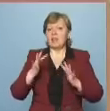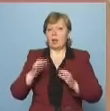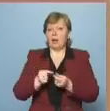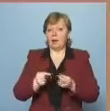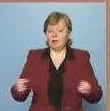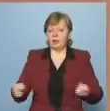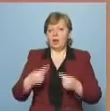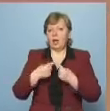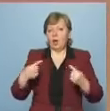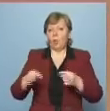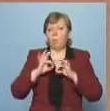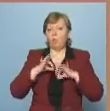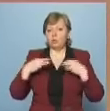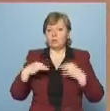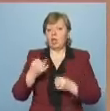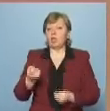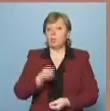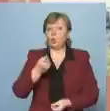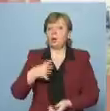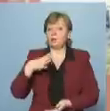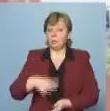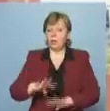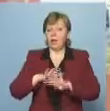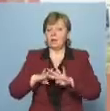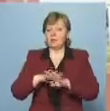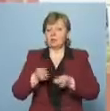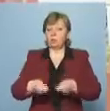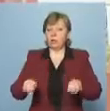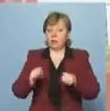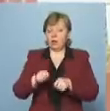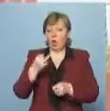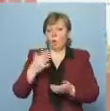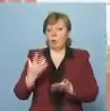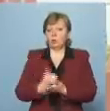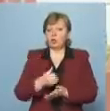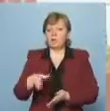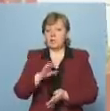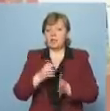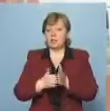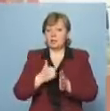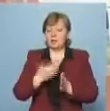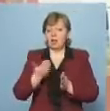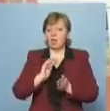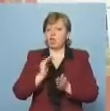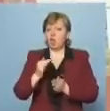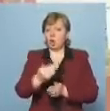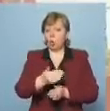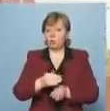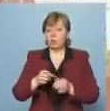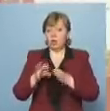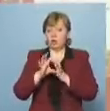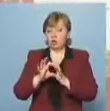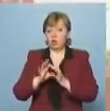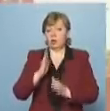декоративные бусины и немного терпения. Сеточка натягивается, получается, что все недостатки, допустим, какие-то неровности на шариках присутствуют,